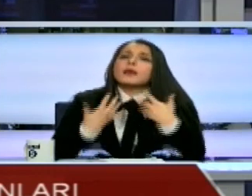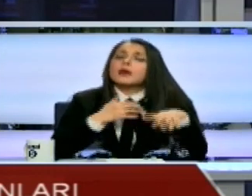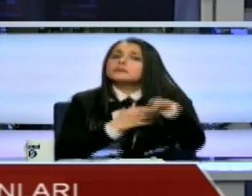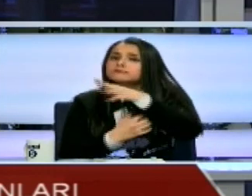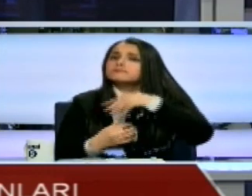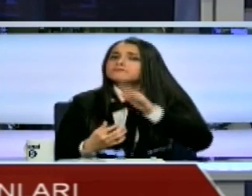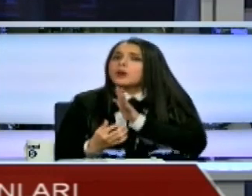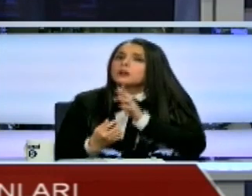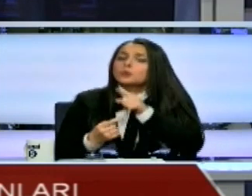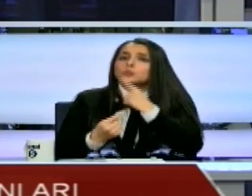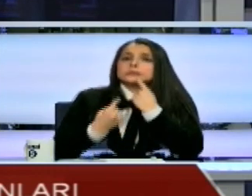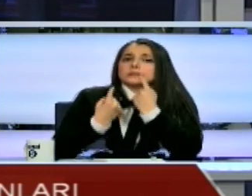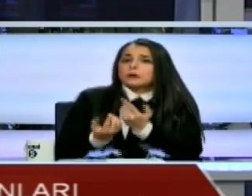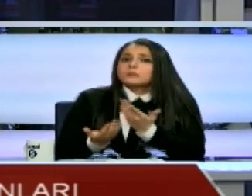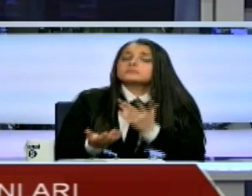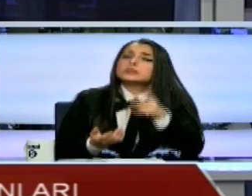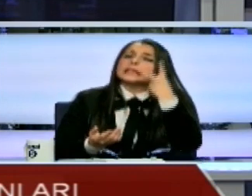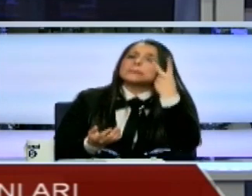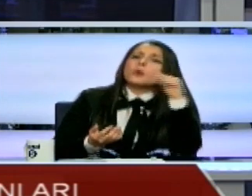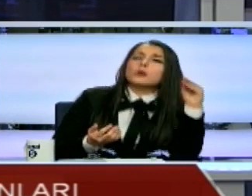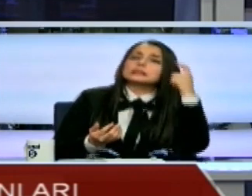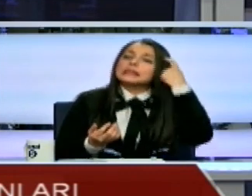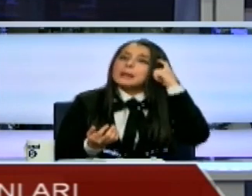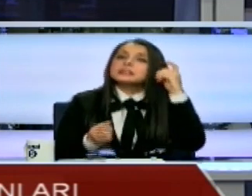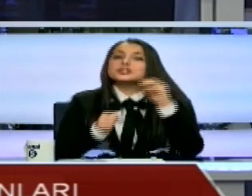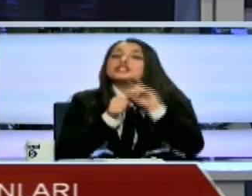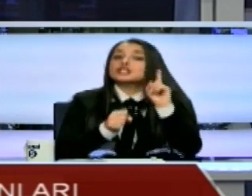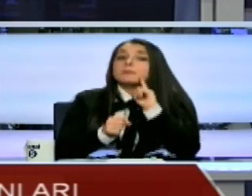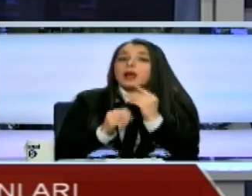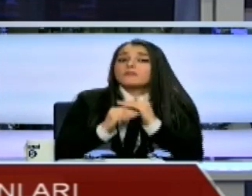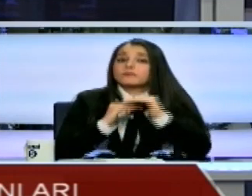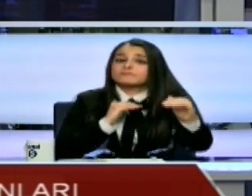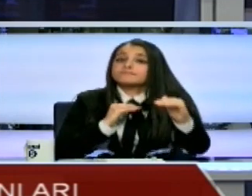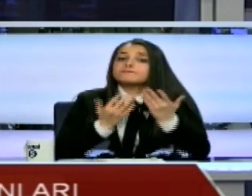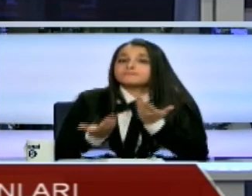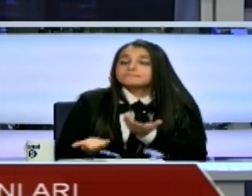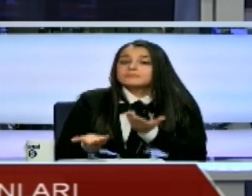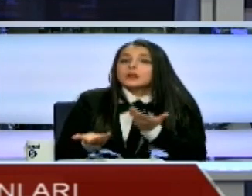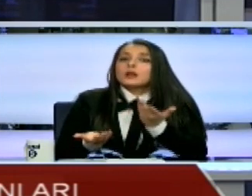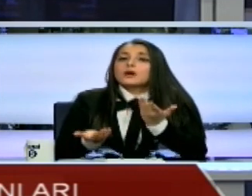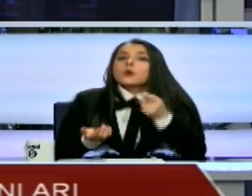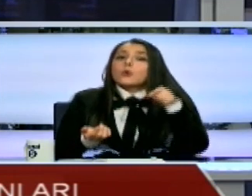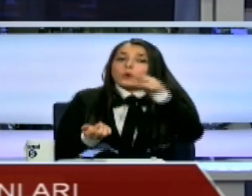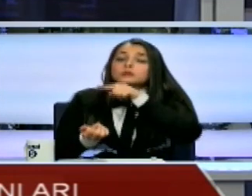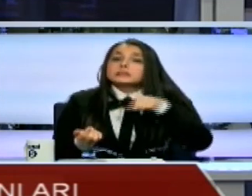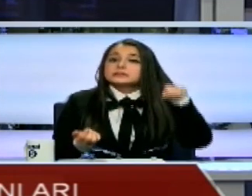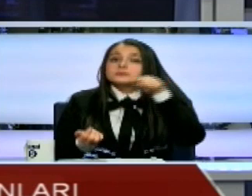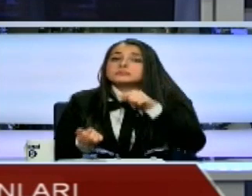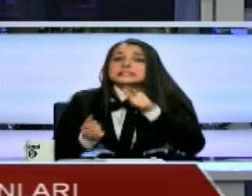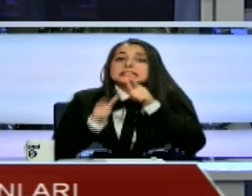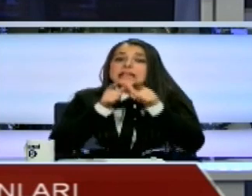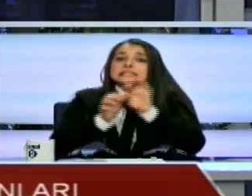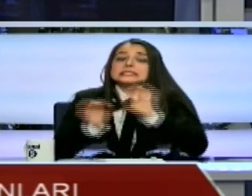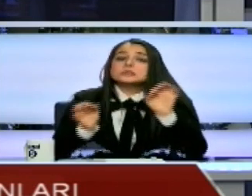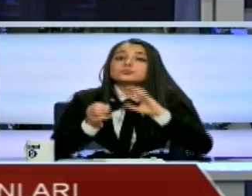varlığı söyleniyor. Bunların 2 milyon kadarı da işitme engelli vatandaşlarımız. Tabii onların sessiz